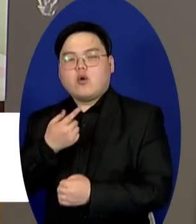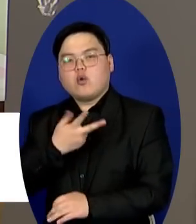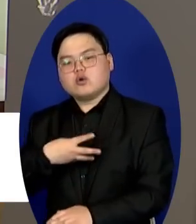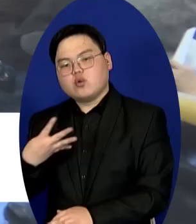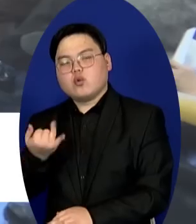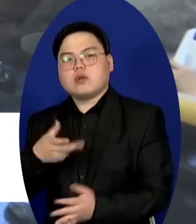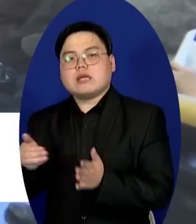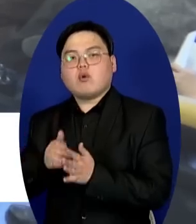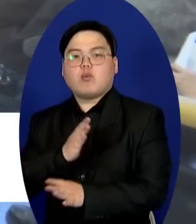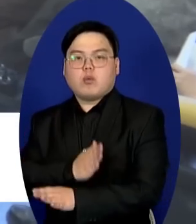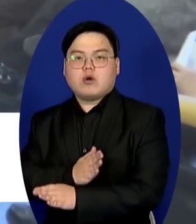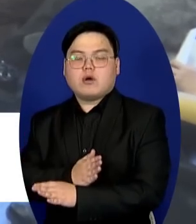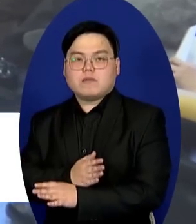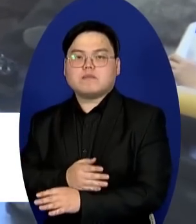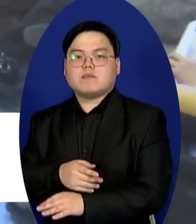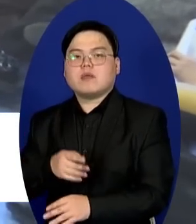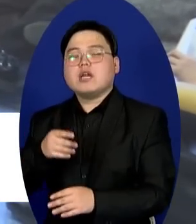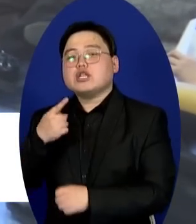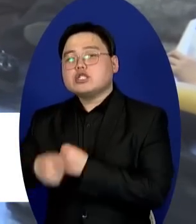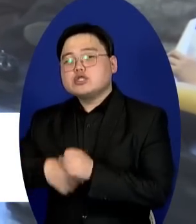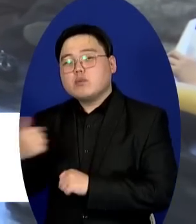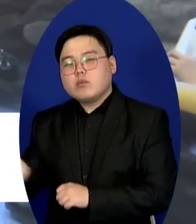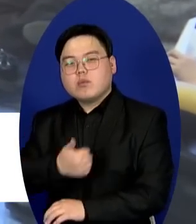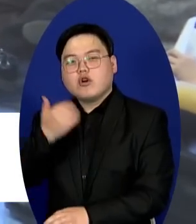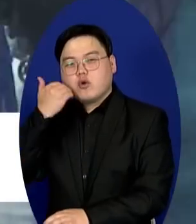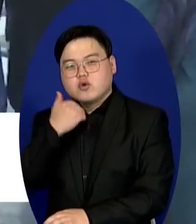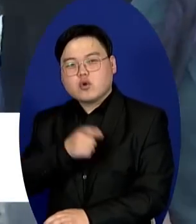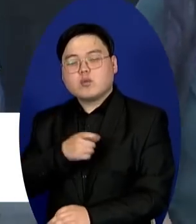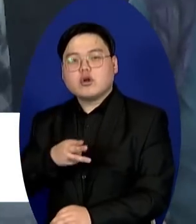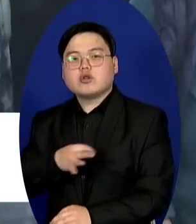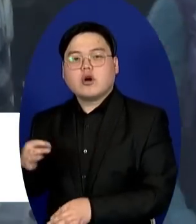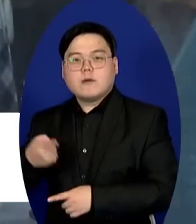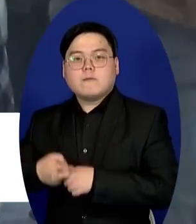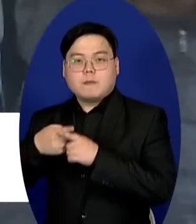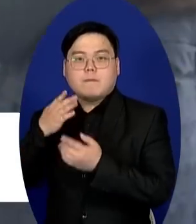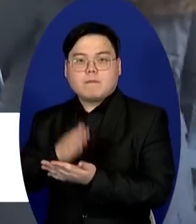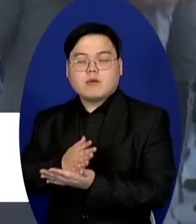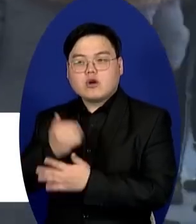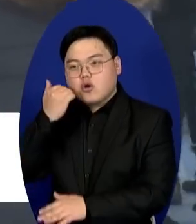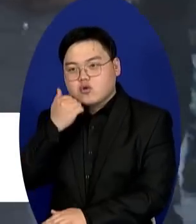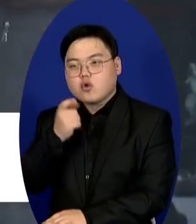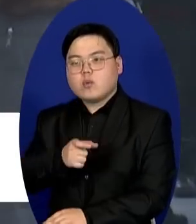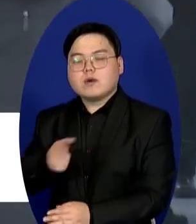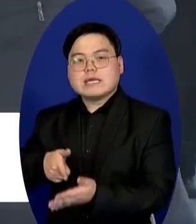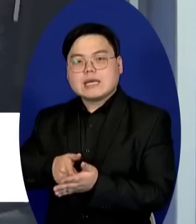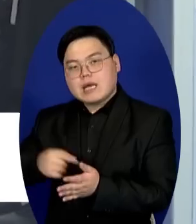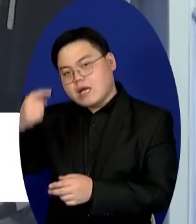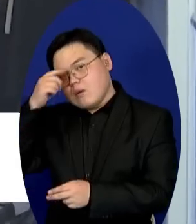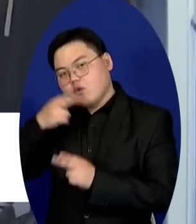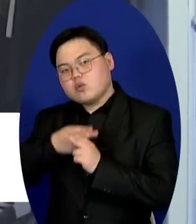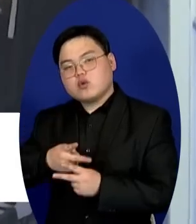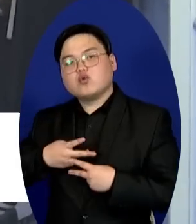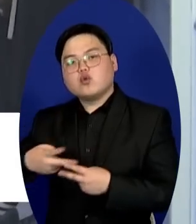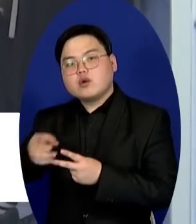маягаар хийдэг байгаа. Жил ирэх тусам ахмадуудын тойрс нэмэгдэж байгааг судлаачид дүгнсэн. Тиймээс ахмадуудад шаарлах эмнэлгийн тусламж